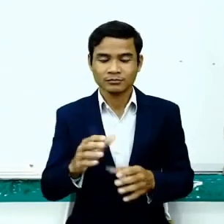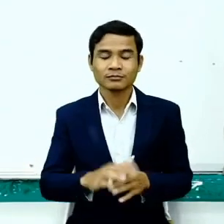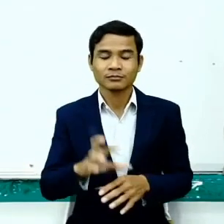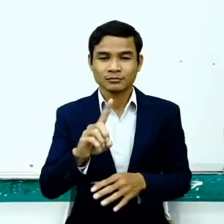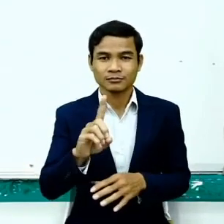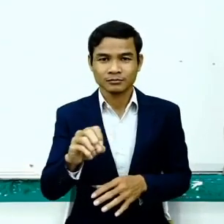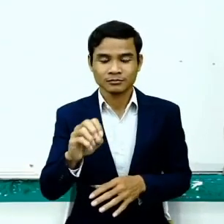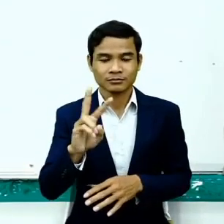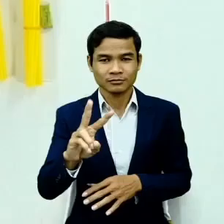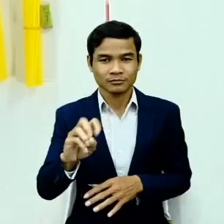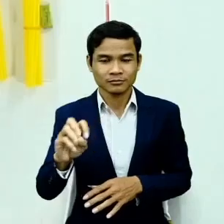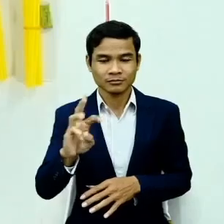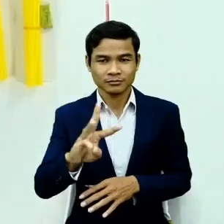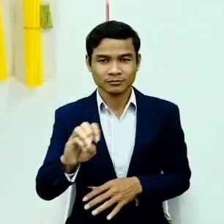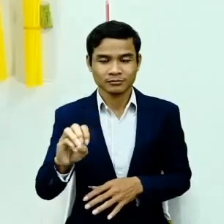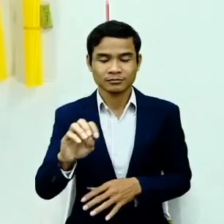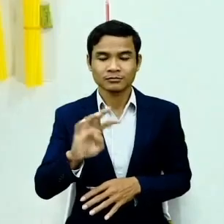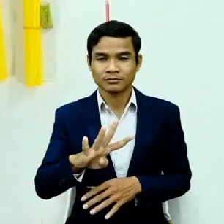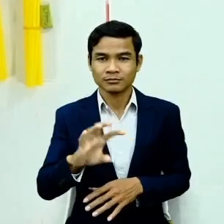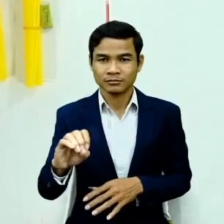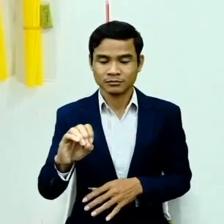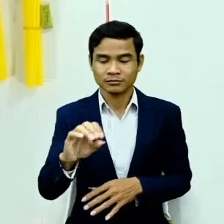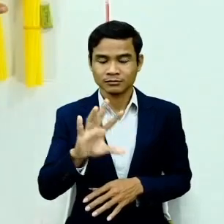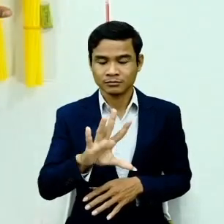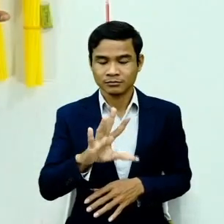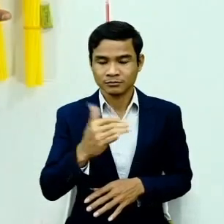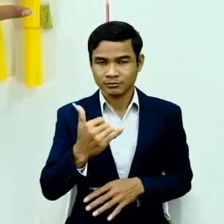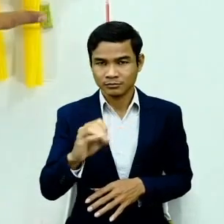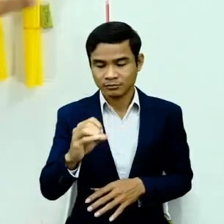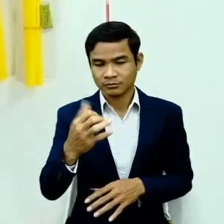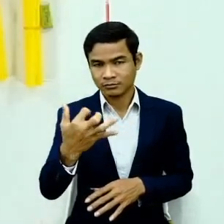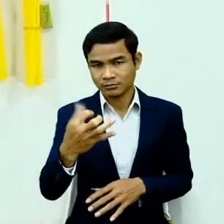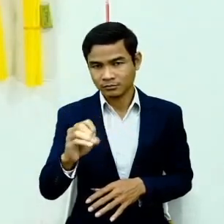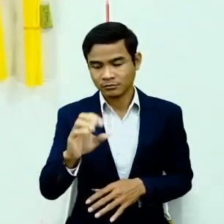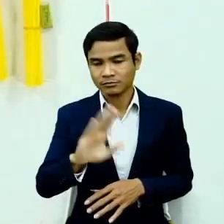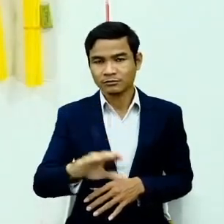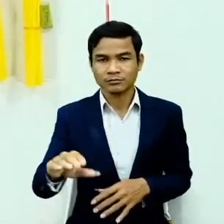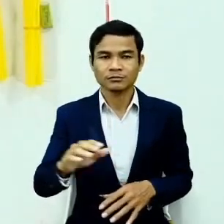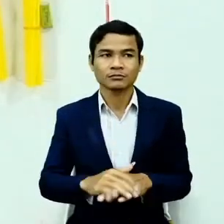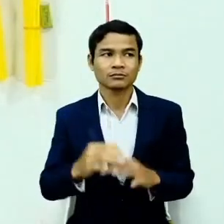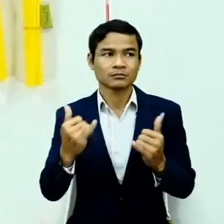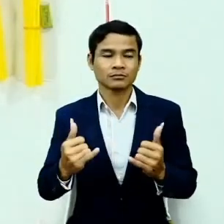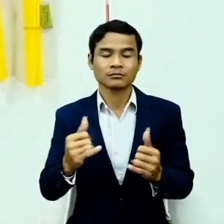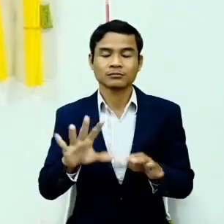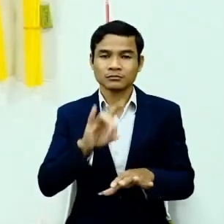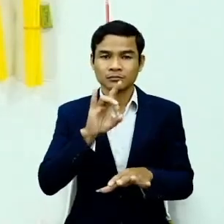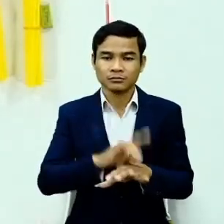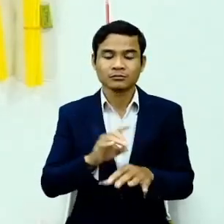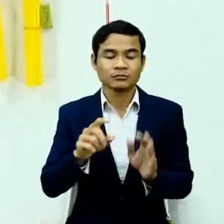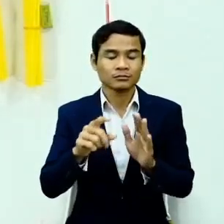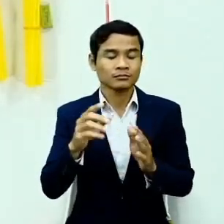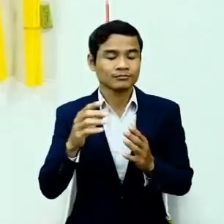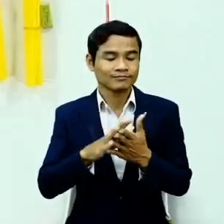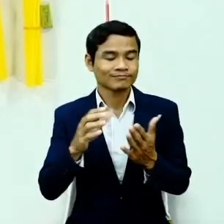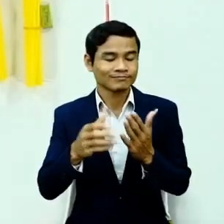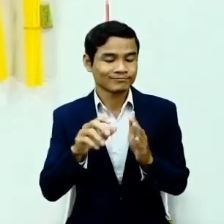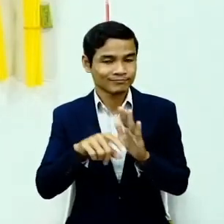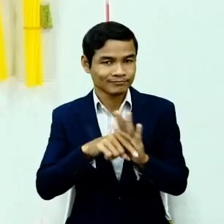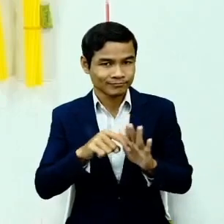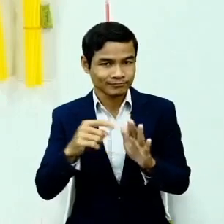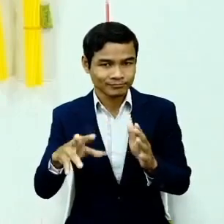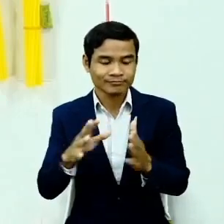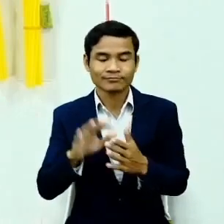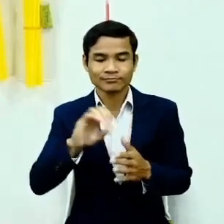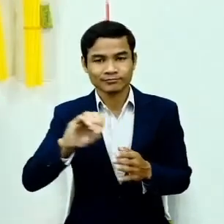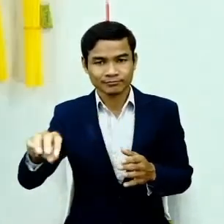đọc mập hơi xám xái há hóc chật chà chân tay đây này cứ đọ rụi rò hỏi chà